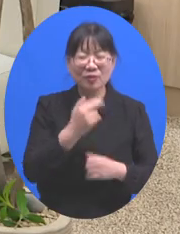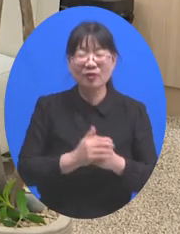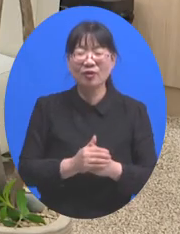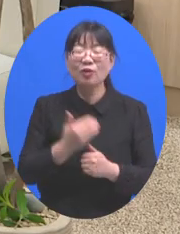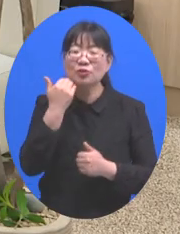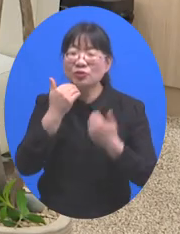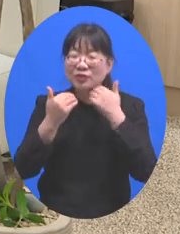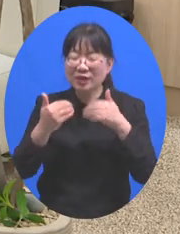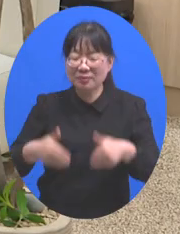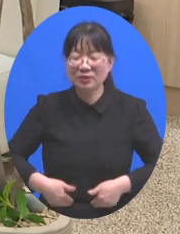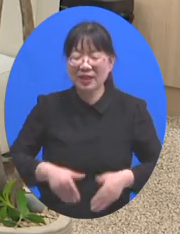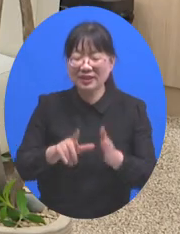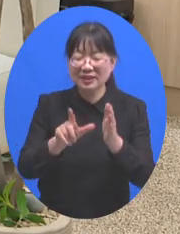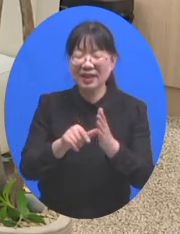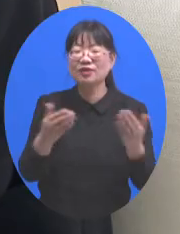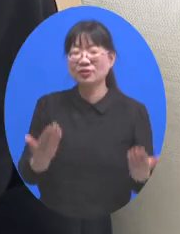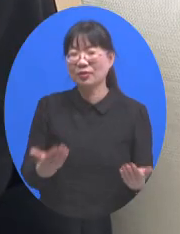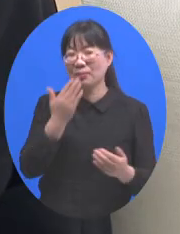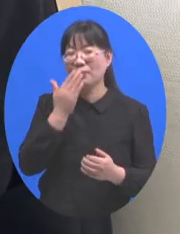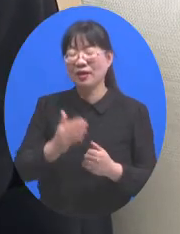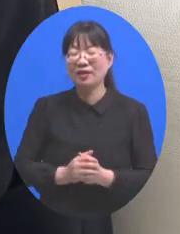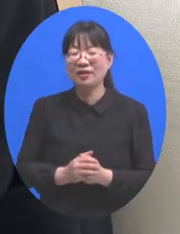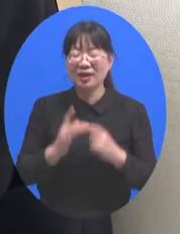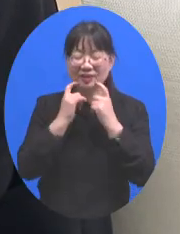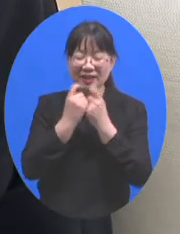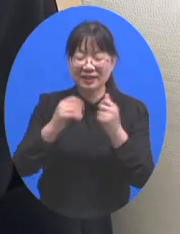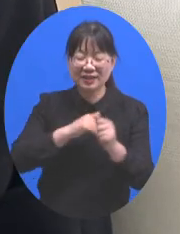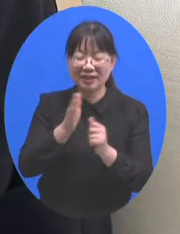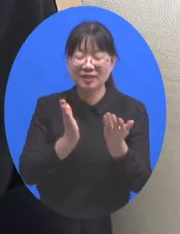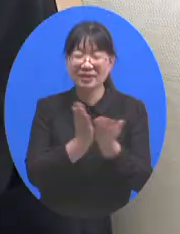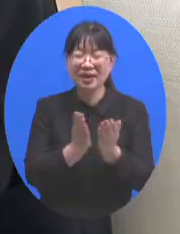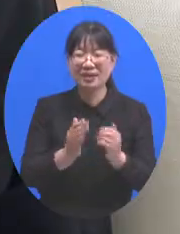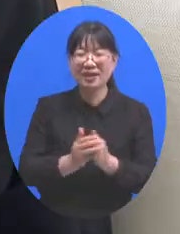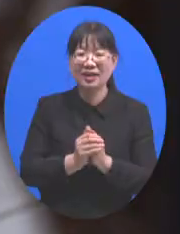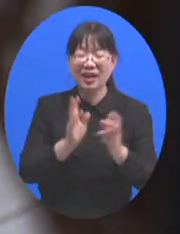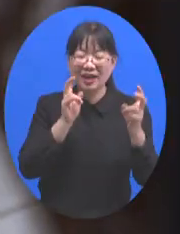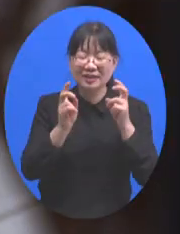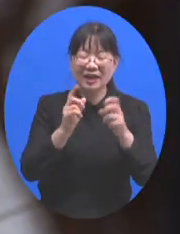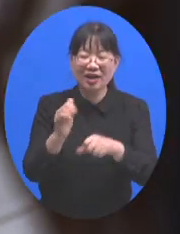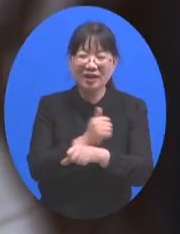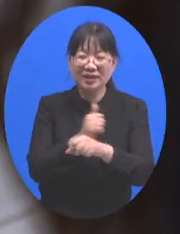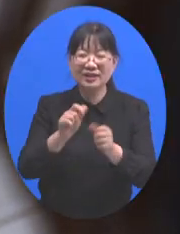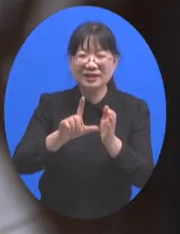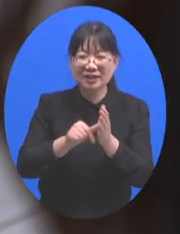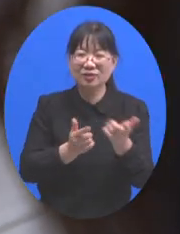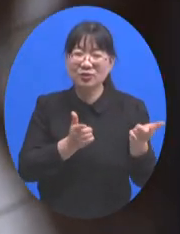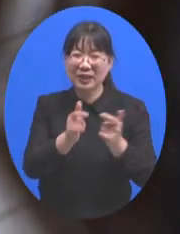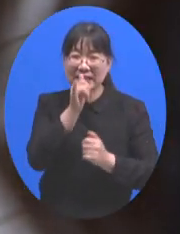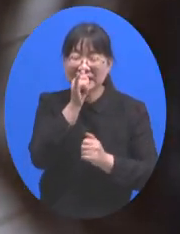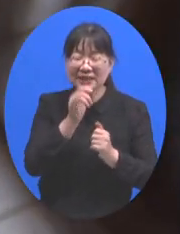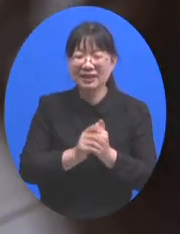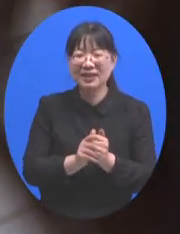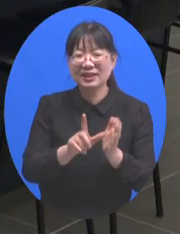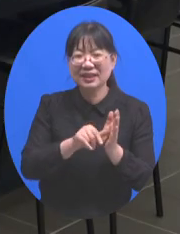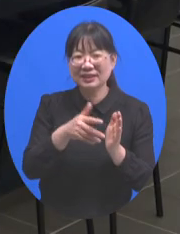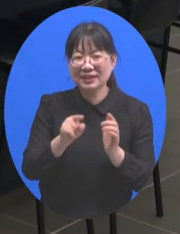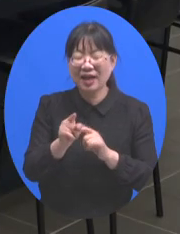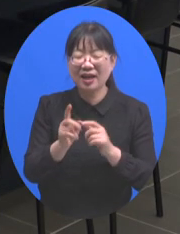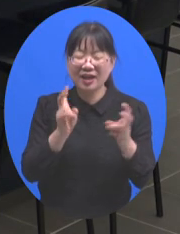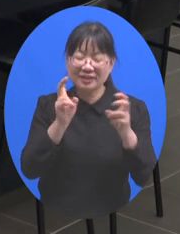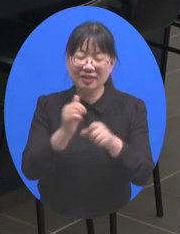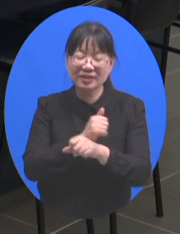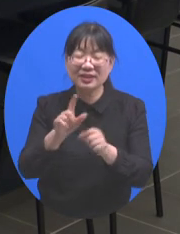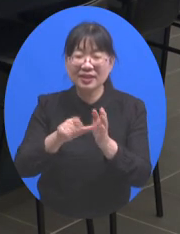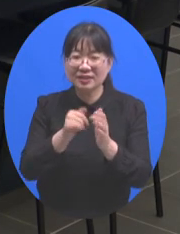시간에 연차를 쓸 수 있는 겁니다. 또 개인 상황에 맞게 출퇴근 시간을 정할 수 있는 시차 출퇴근제도 하고 있습니다.